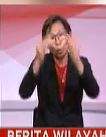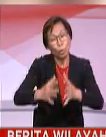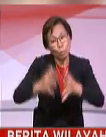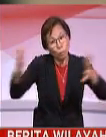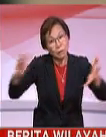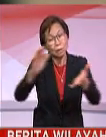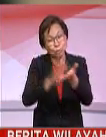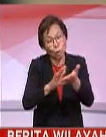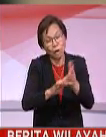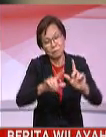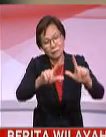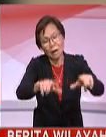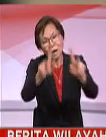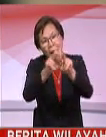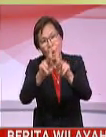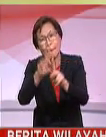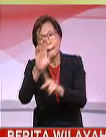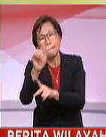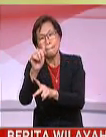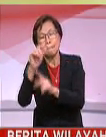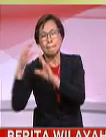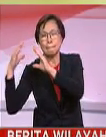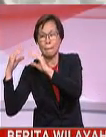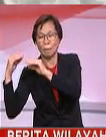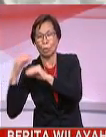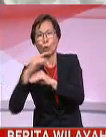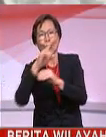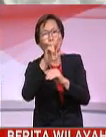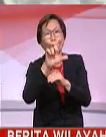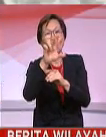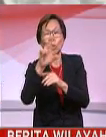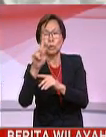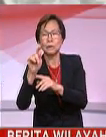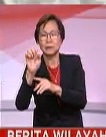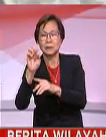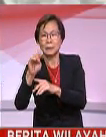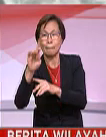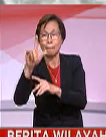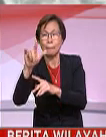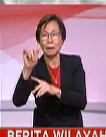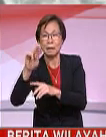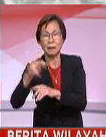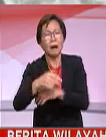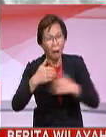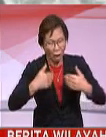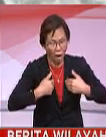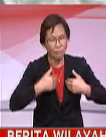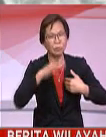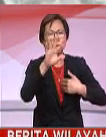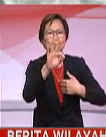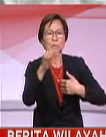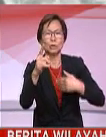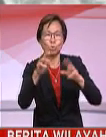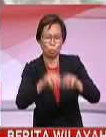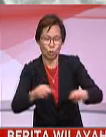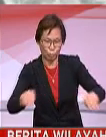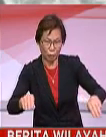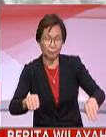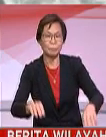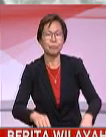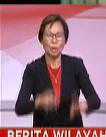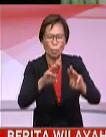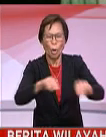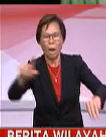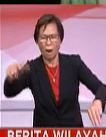itu yang terletak di Kampung Bantal, Ulu Tembeling mempunyai 91 orang murid keseluruhannya. Bagi